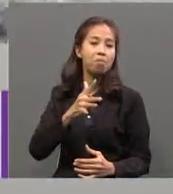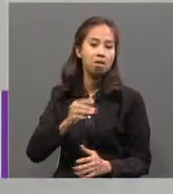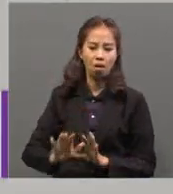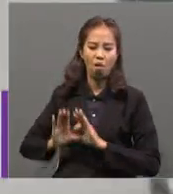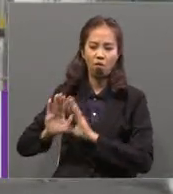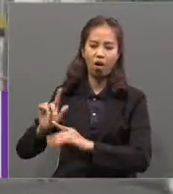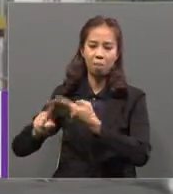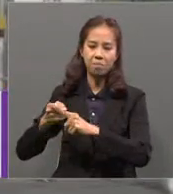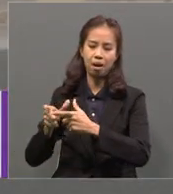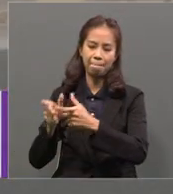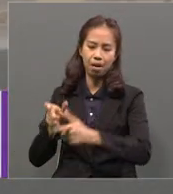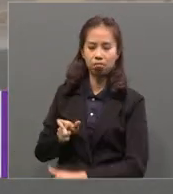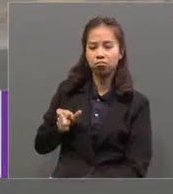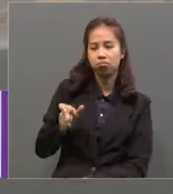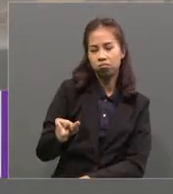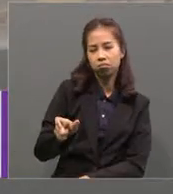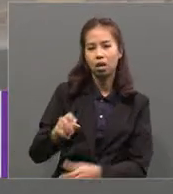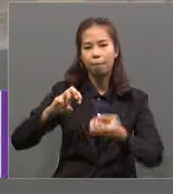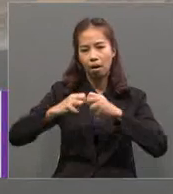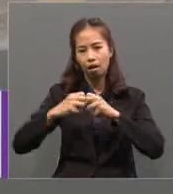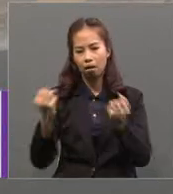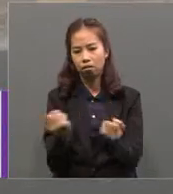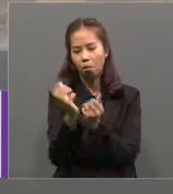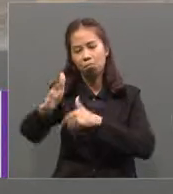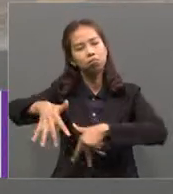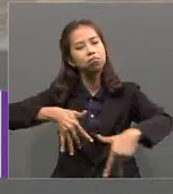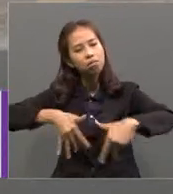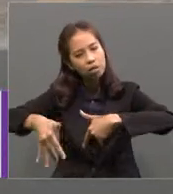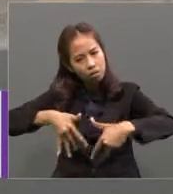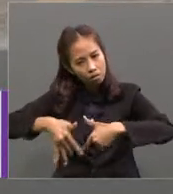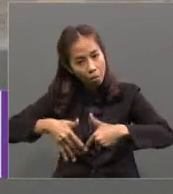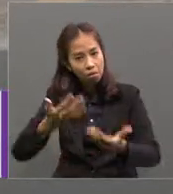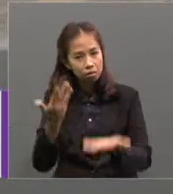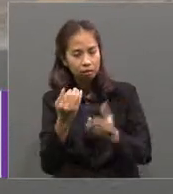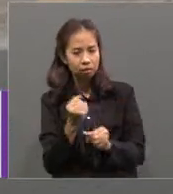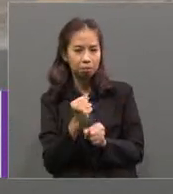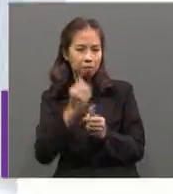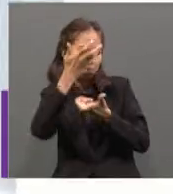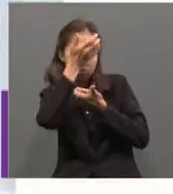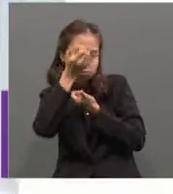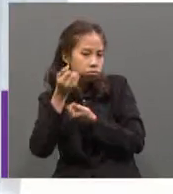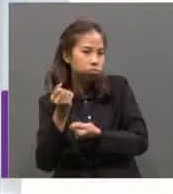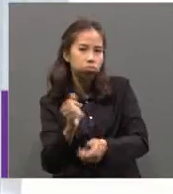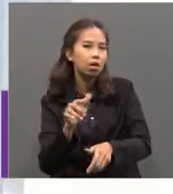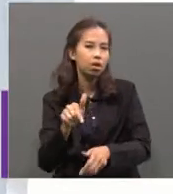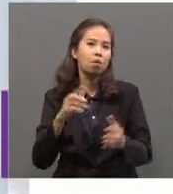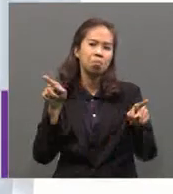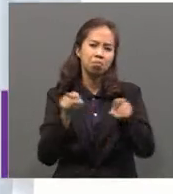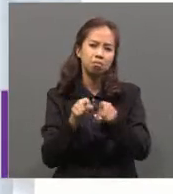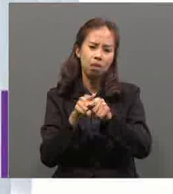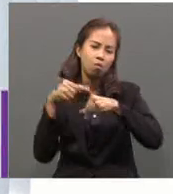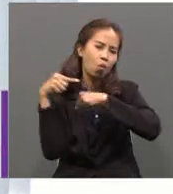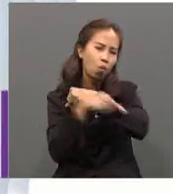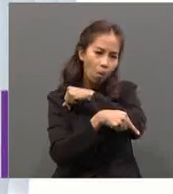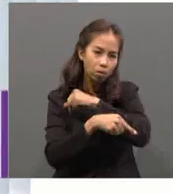ส.สเพื่อให้เกิดความเสียหายแก่ประชาชนหรือปฏิบัติหรือละเว้นการปฏิบัติหน้าที่โดยทุจริตมี